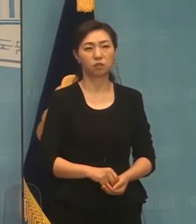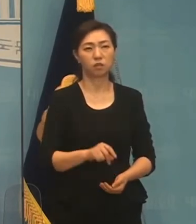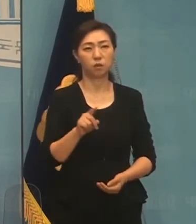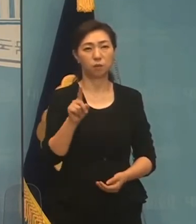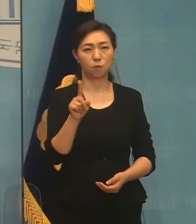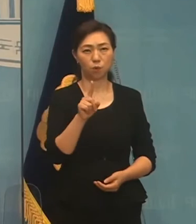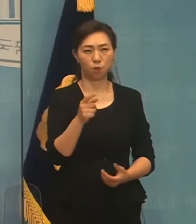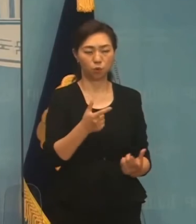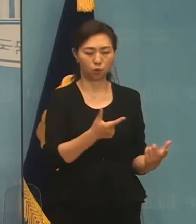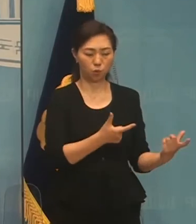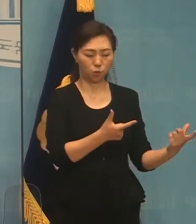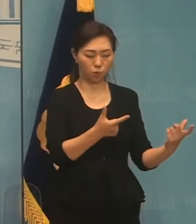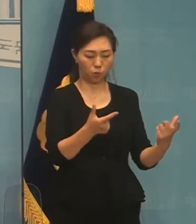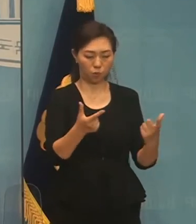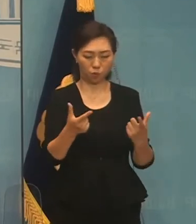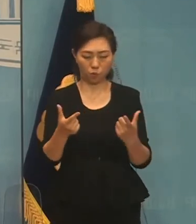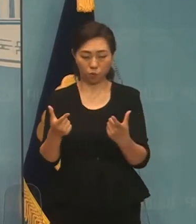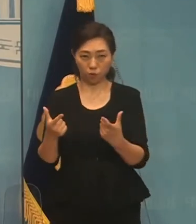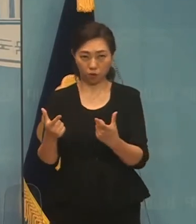똑같이